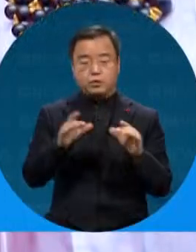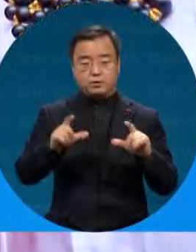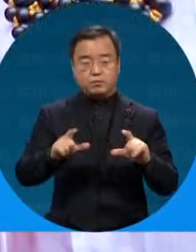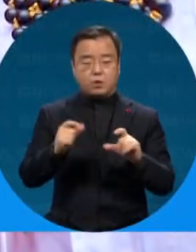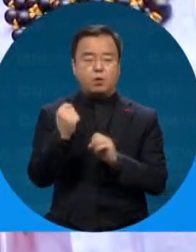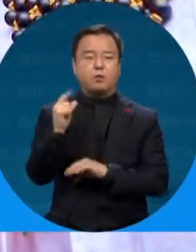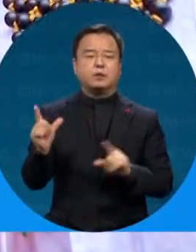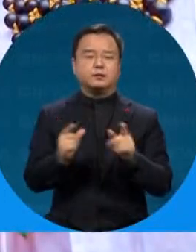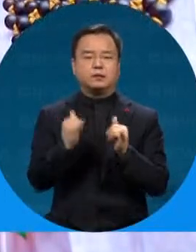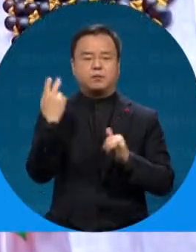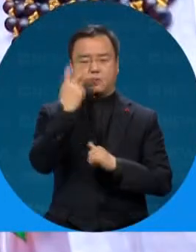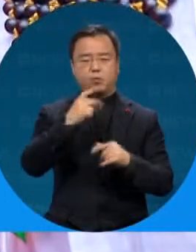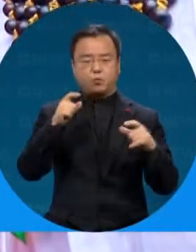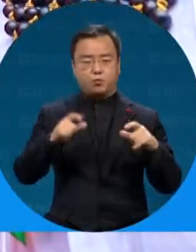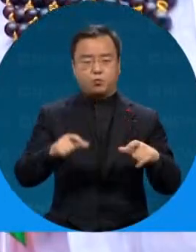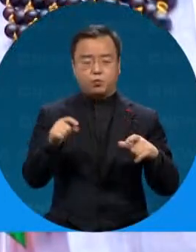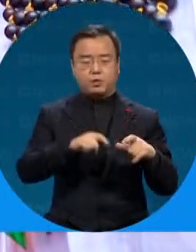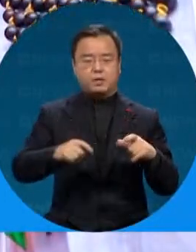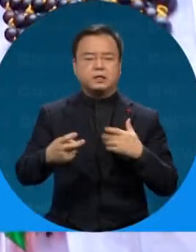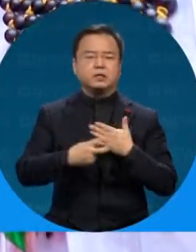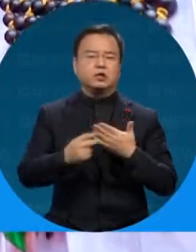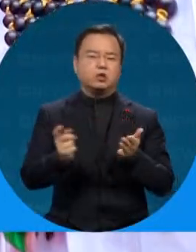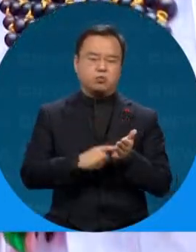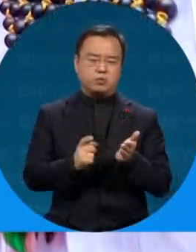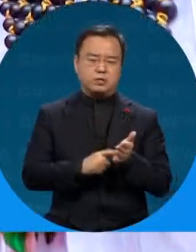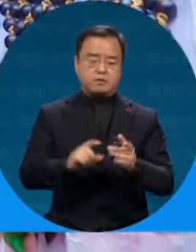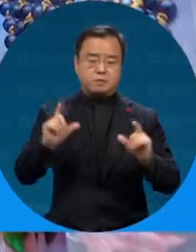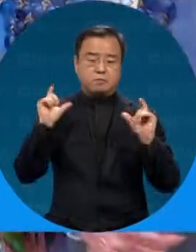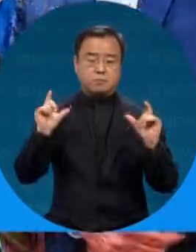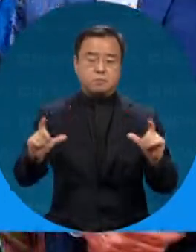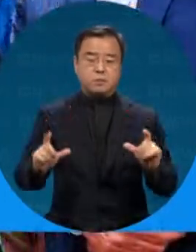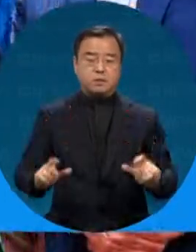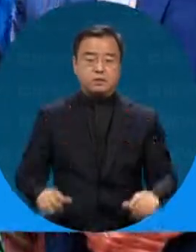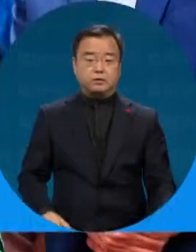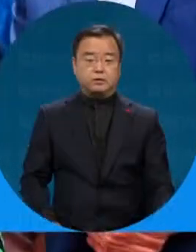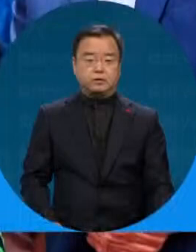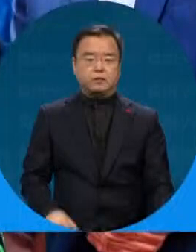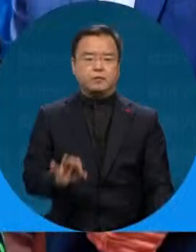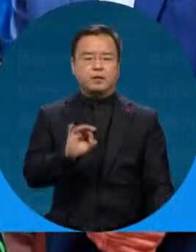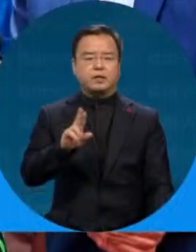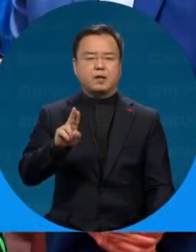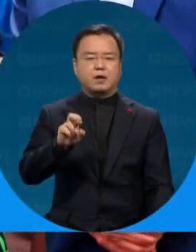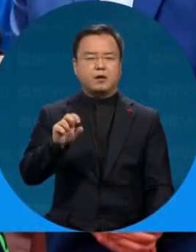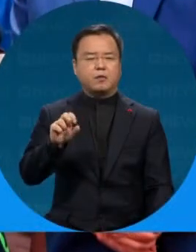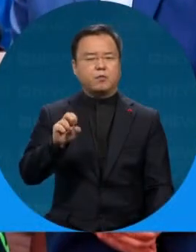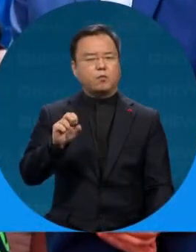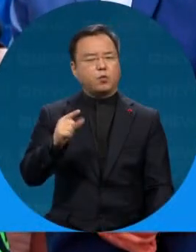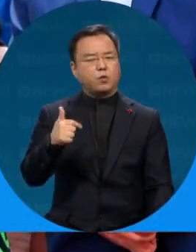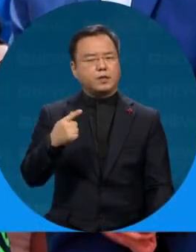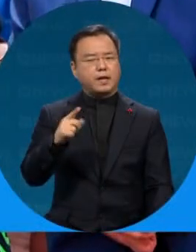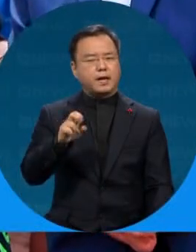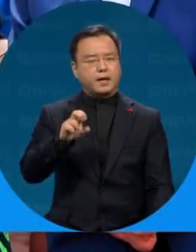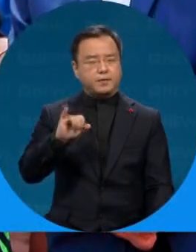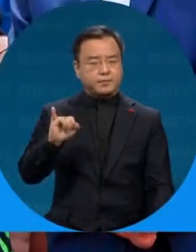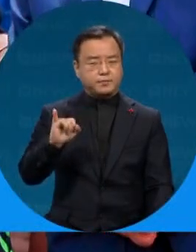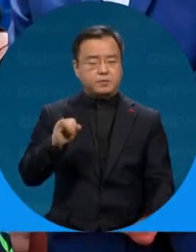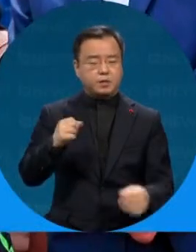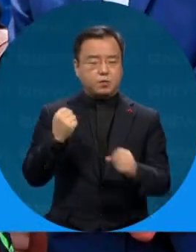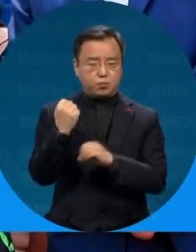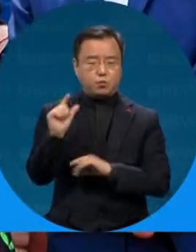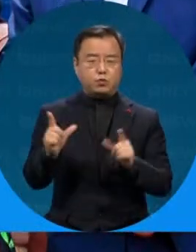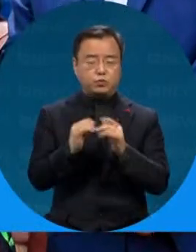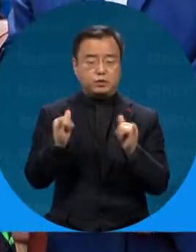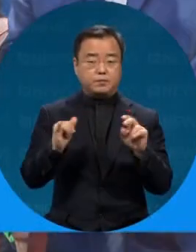보호구역인 야노마미 거주지에 의료 비상사태를 선포했습니다. 야노마미 원주민은 과일 채집과 수렵 등을 하며